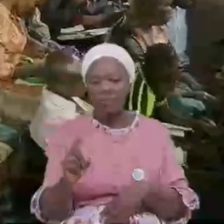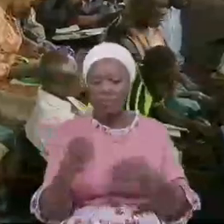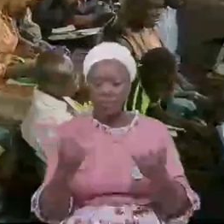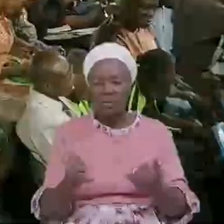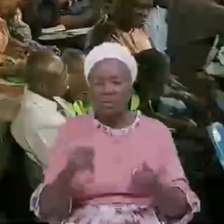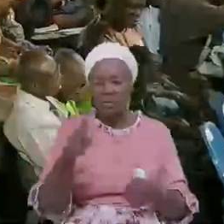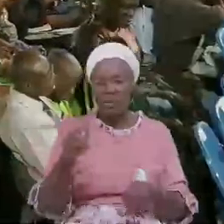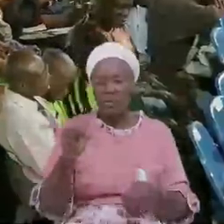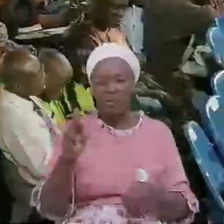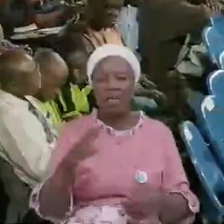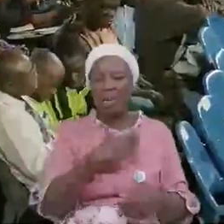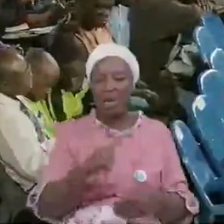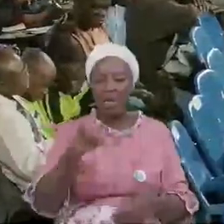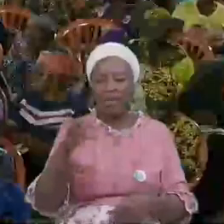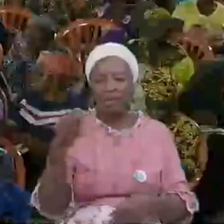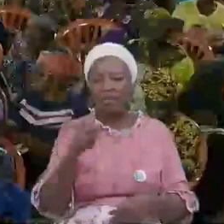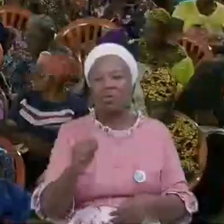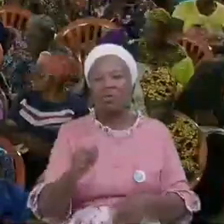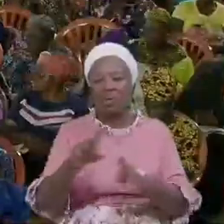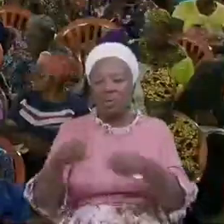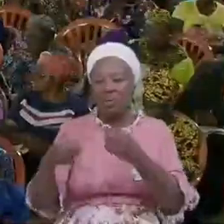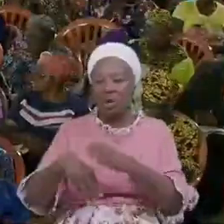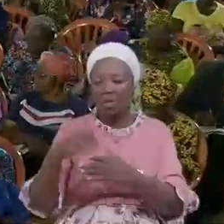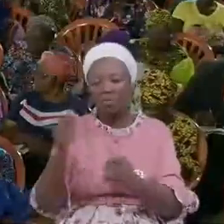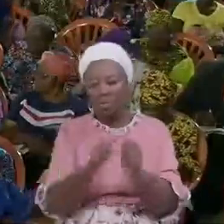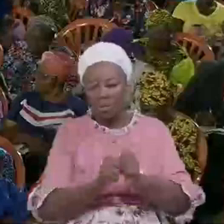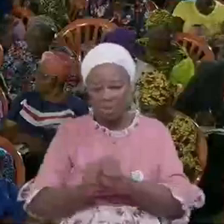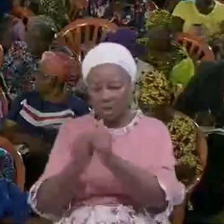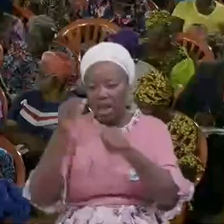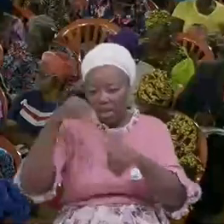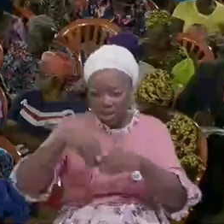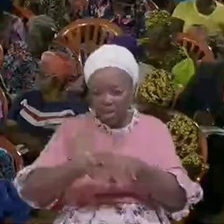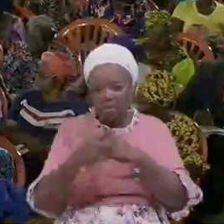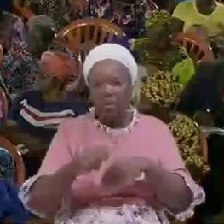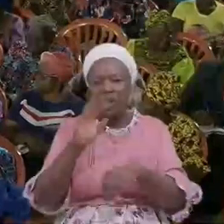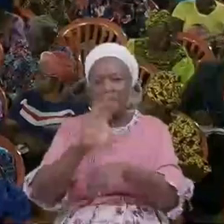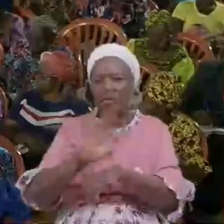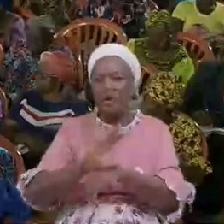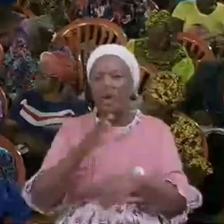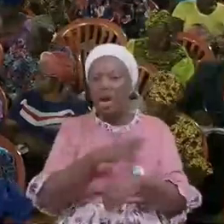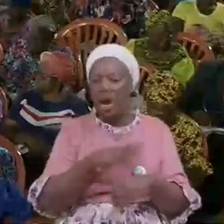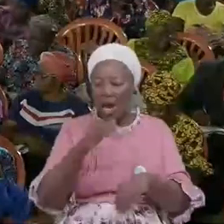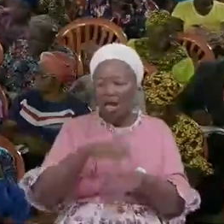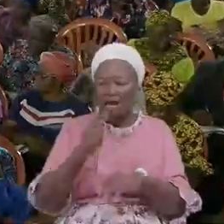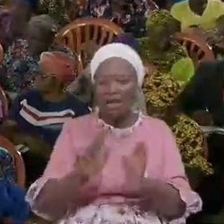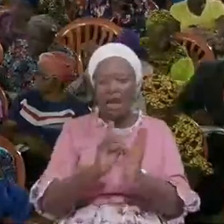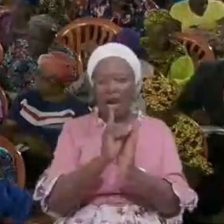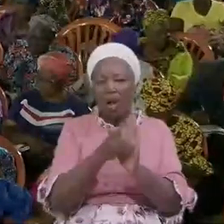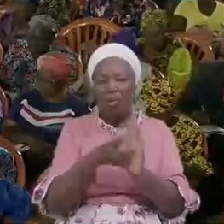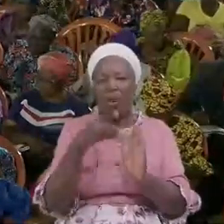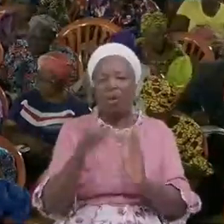Pierre et Jean montaient ensemble au temple à l'heure de la prière.